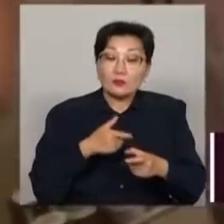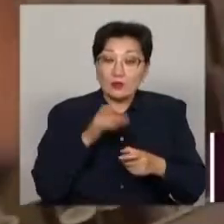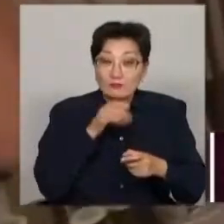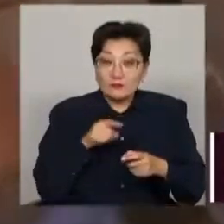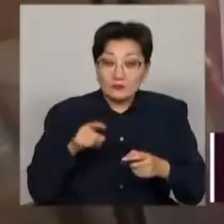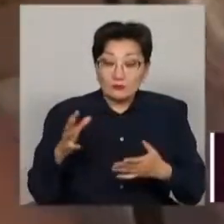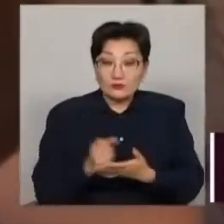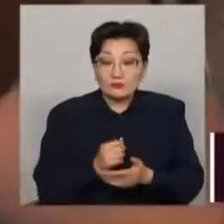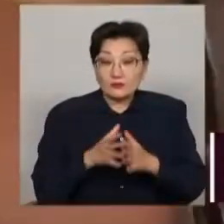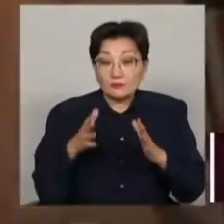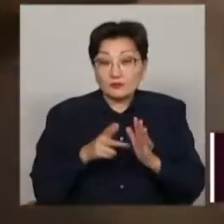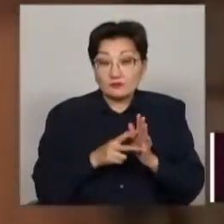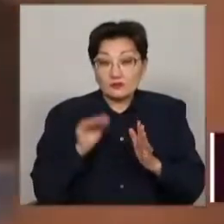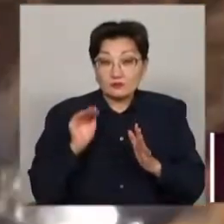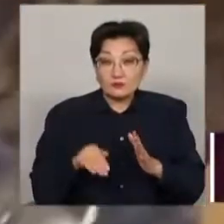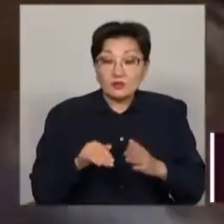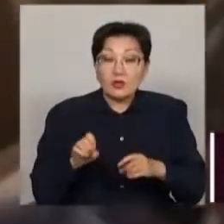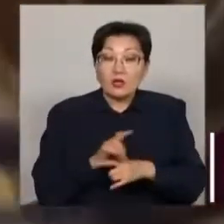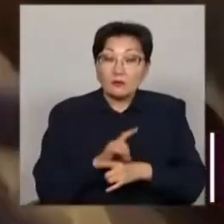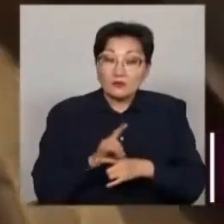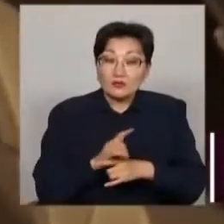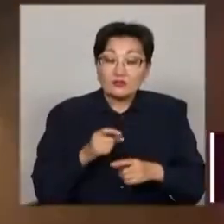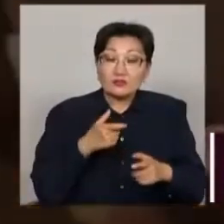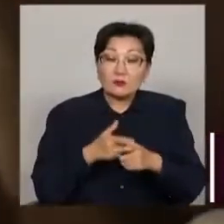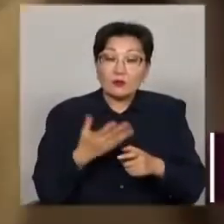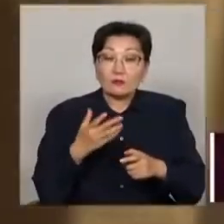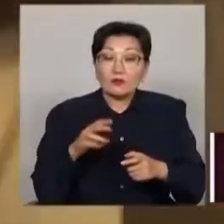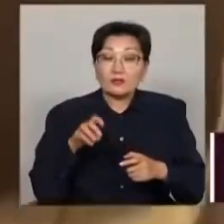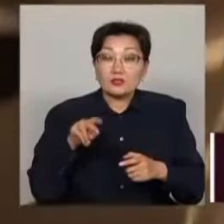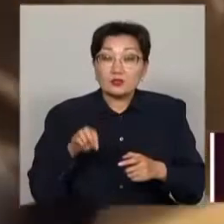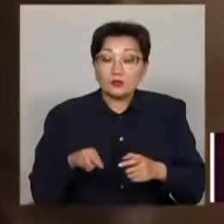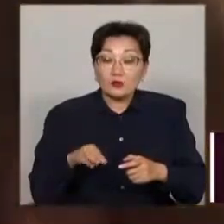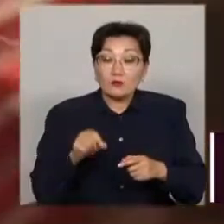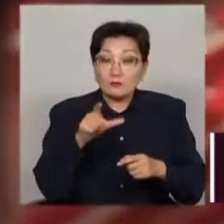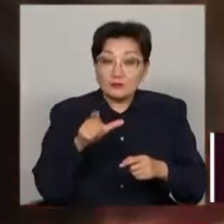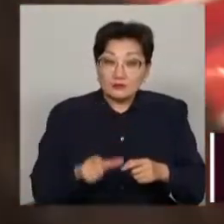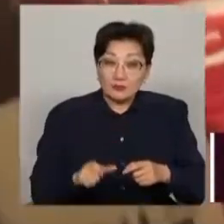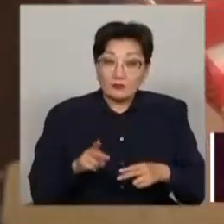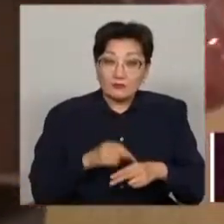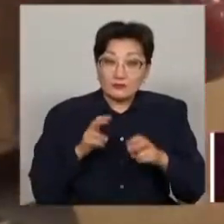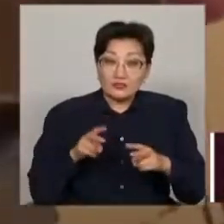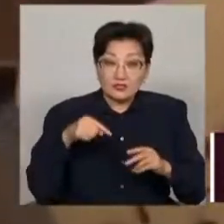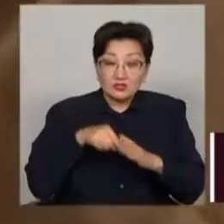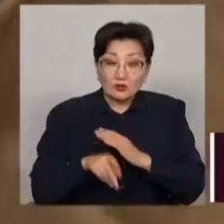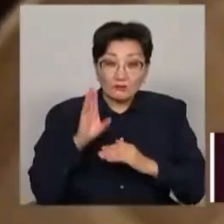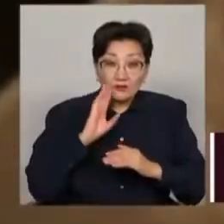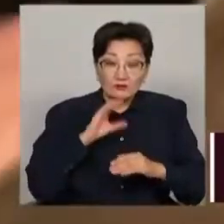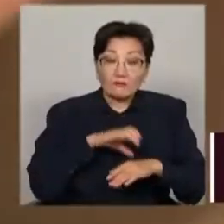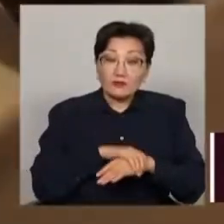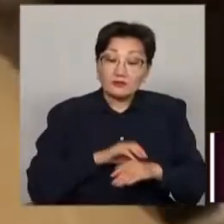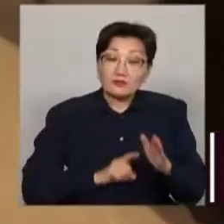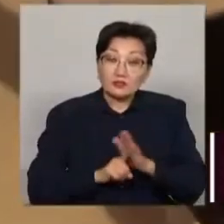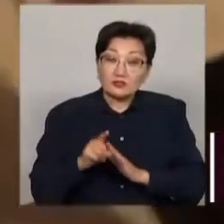месте обнаружили более 8000 подделок и сотни 5 литровых бутылок с потенциально небезопасный жидкостью по факту начато